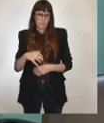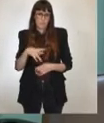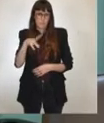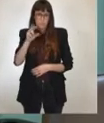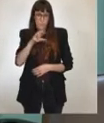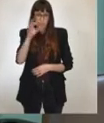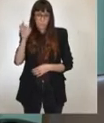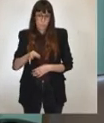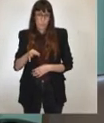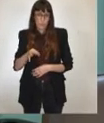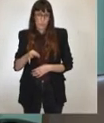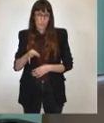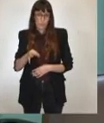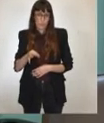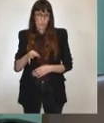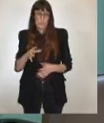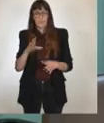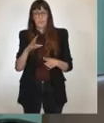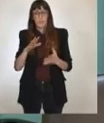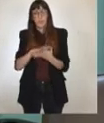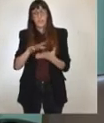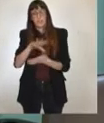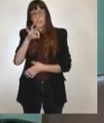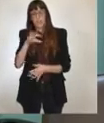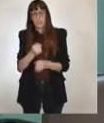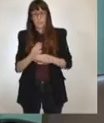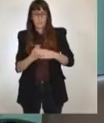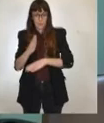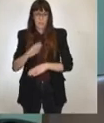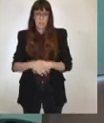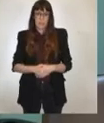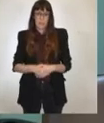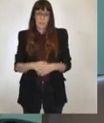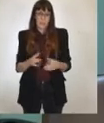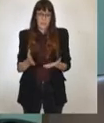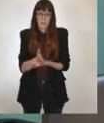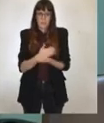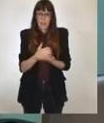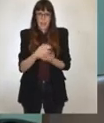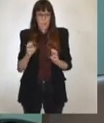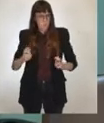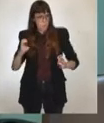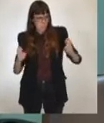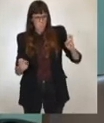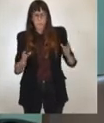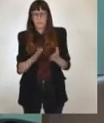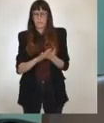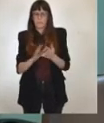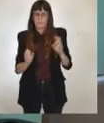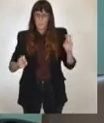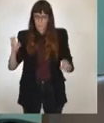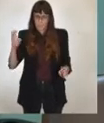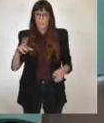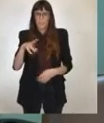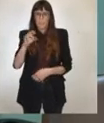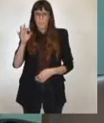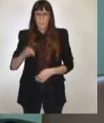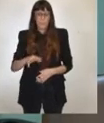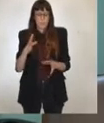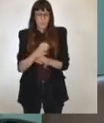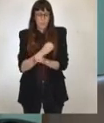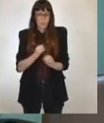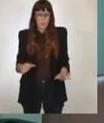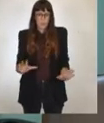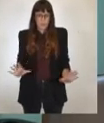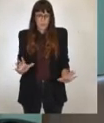âgées de plus de 50 ans. 30% d'écart de salaire, c'est juste colossal comme écart. Donc